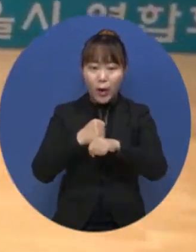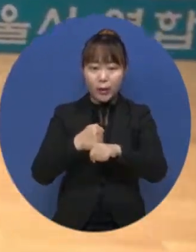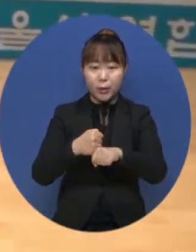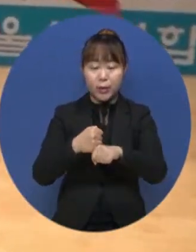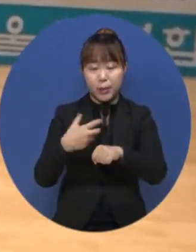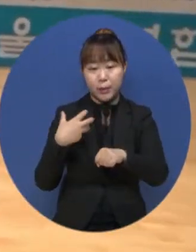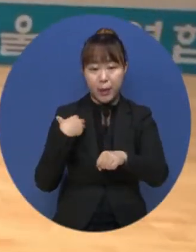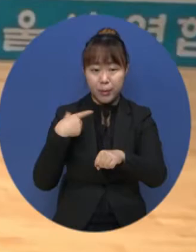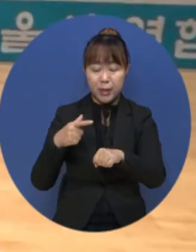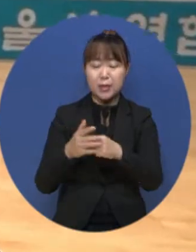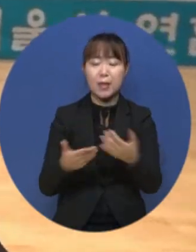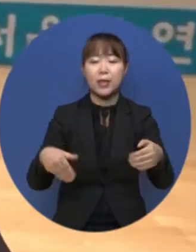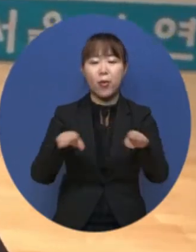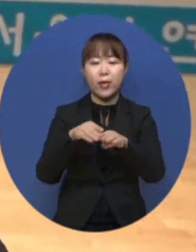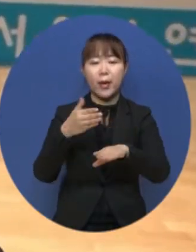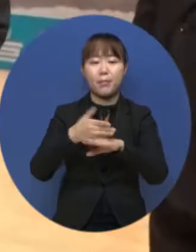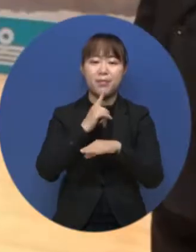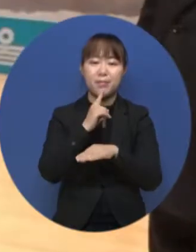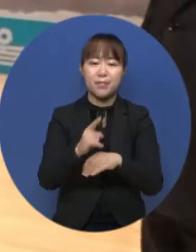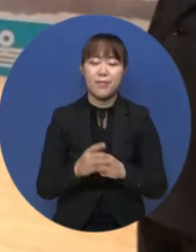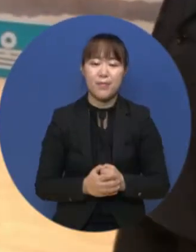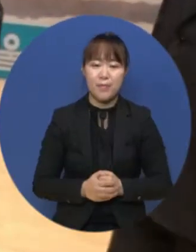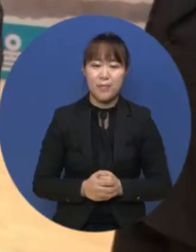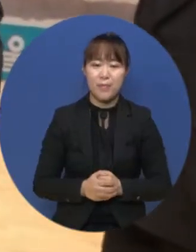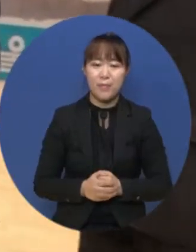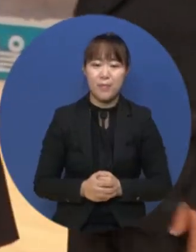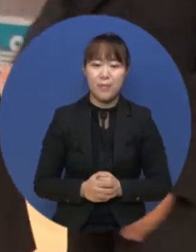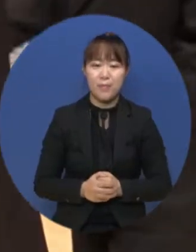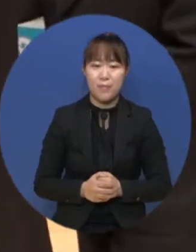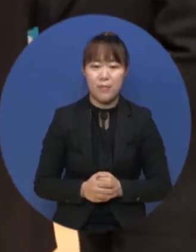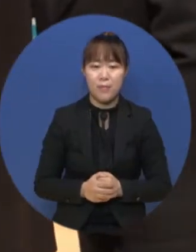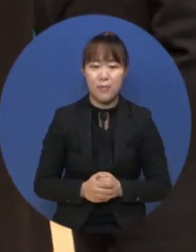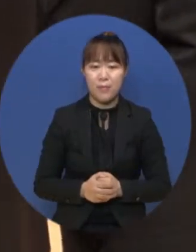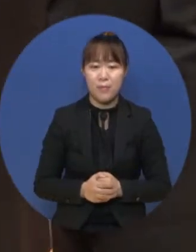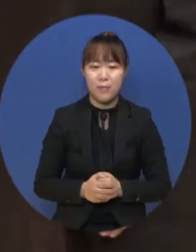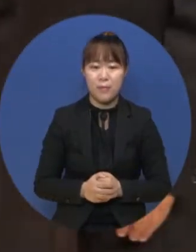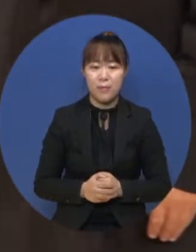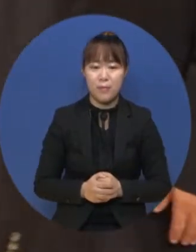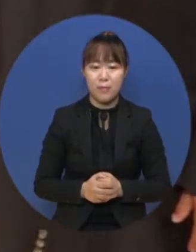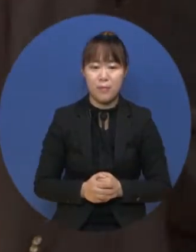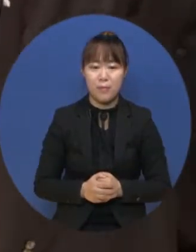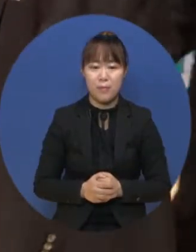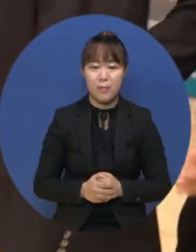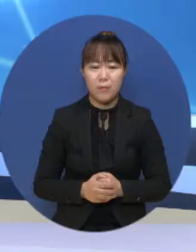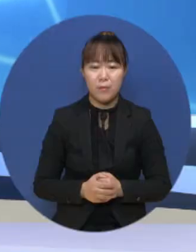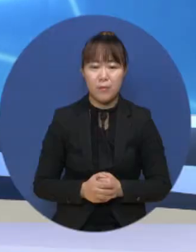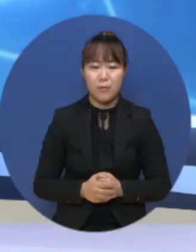측에 감사하다고 말했습니다. 복지TV 뉴스 서정용입니다.